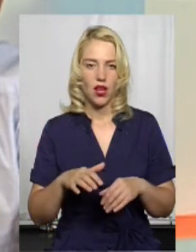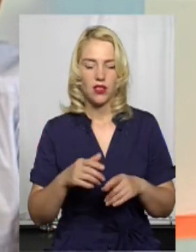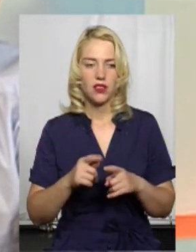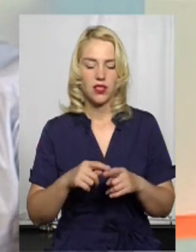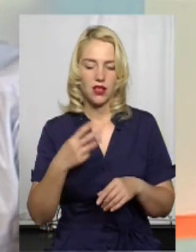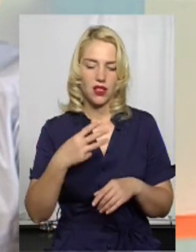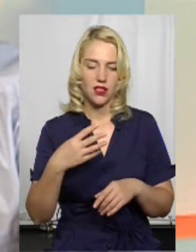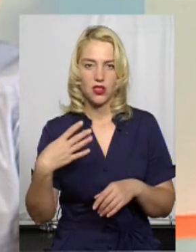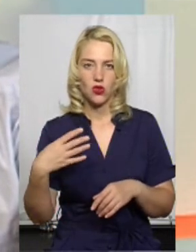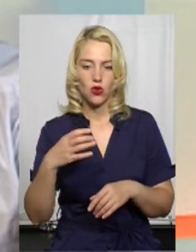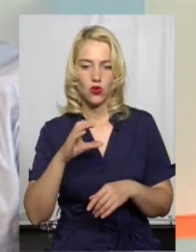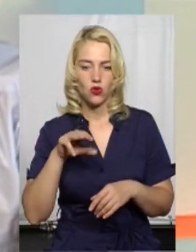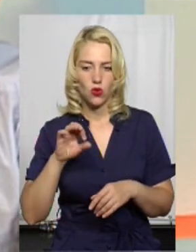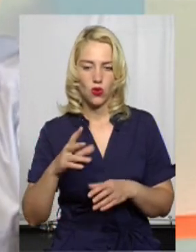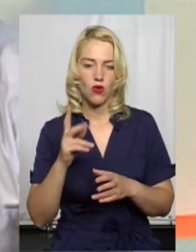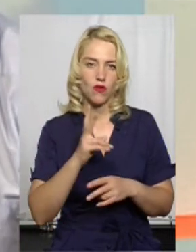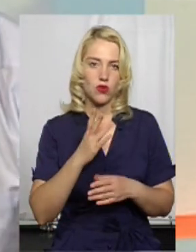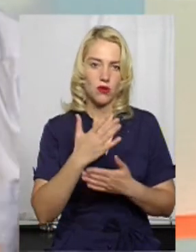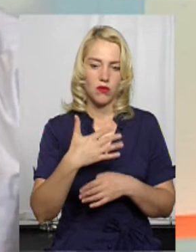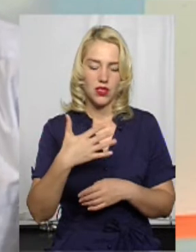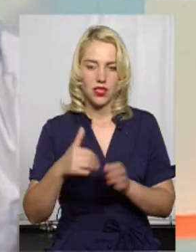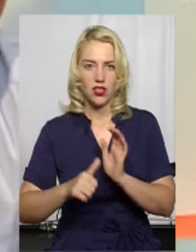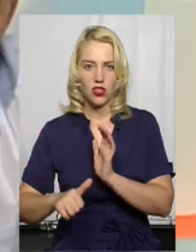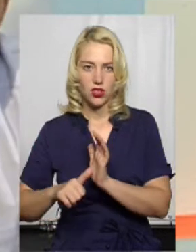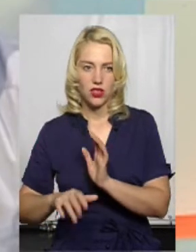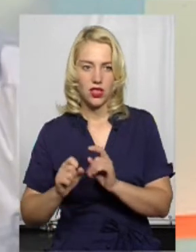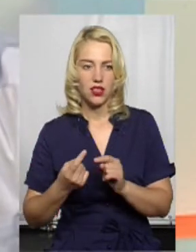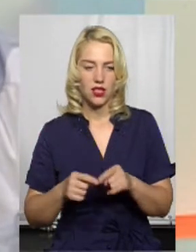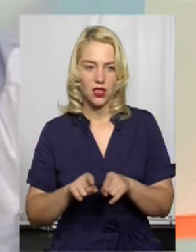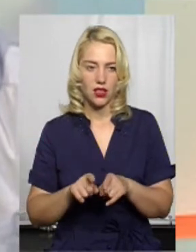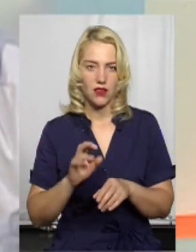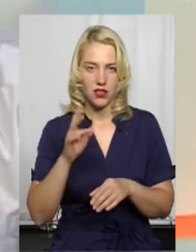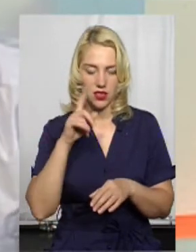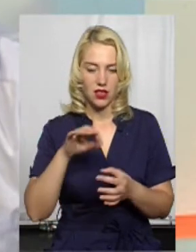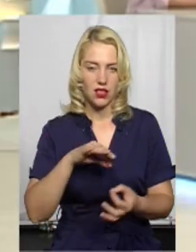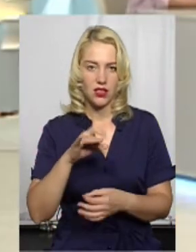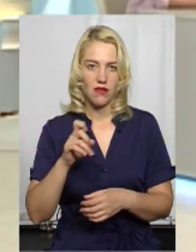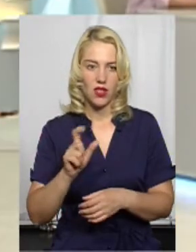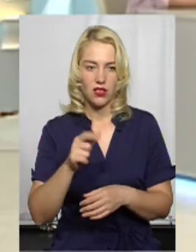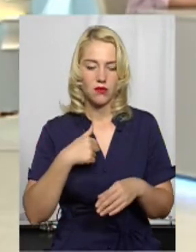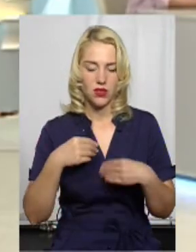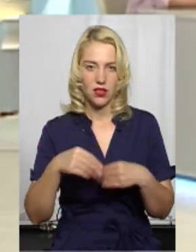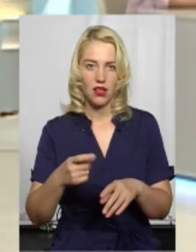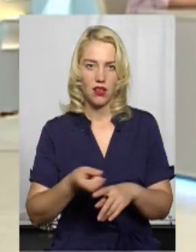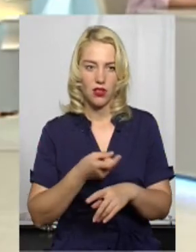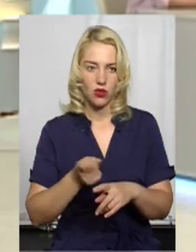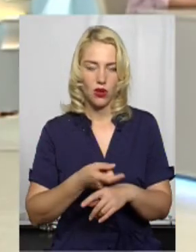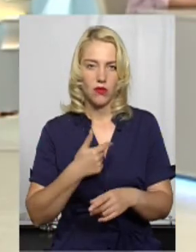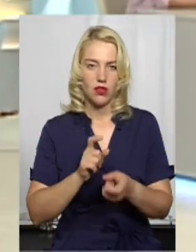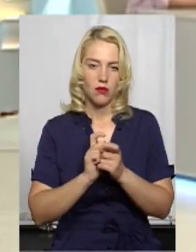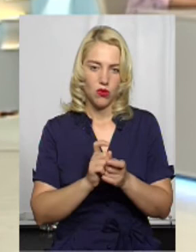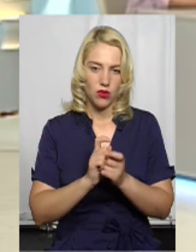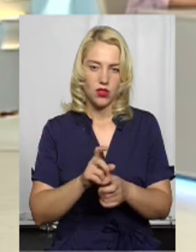це 30-40 соток, у когось 50-60 і так далі. І, знаєте, зайвий раз не садити ту картоплю і потім мужньо